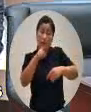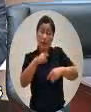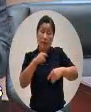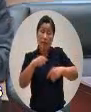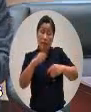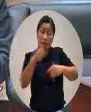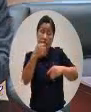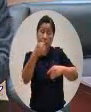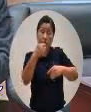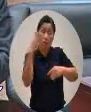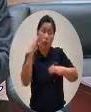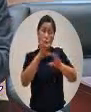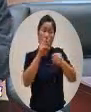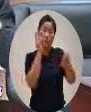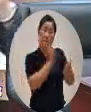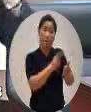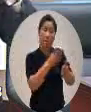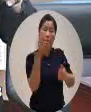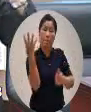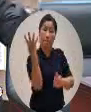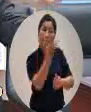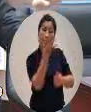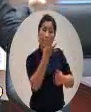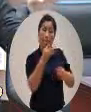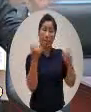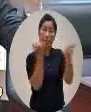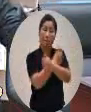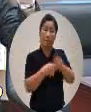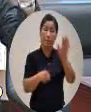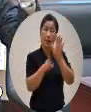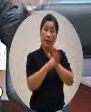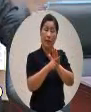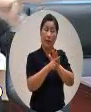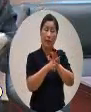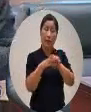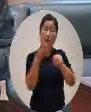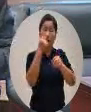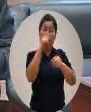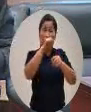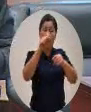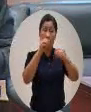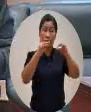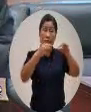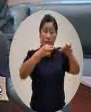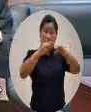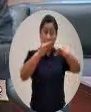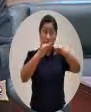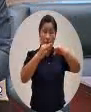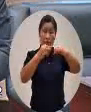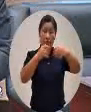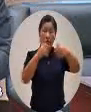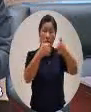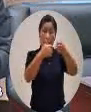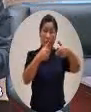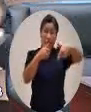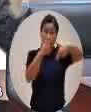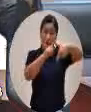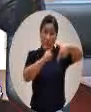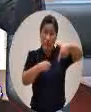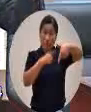那時候有四個代表去把點子頂四層的地主去賣這個地